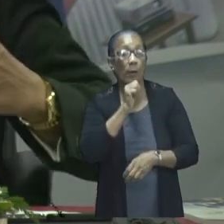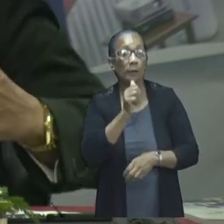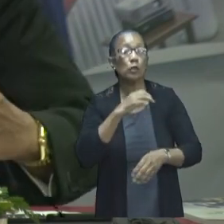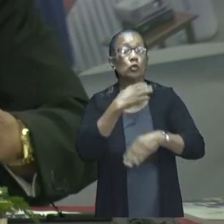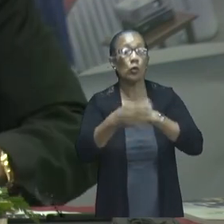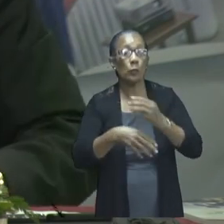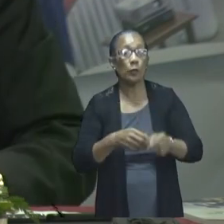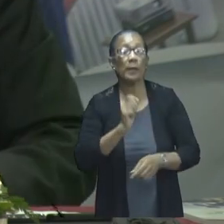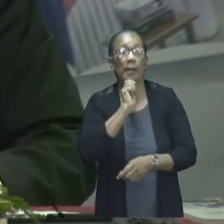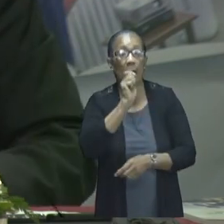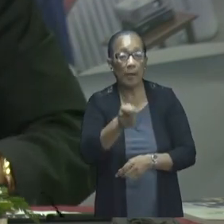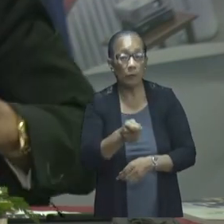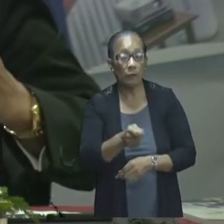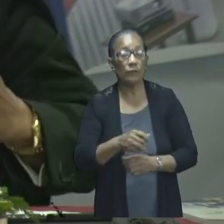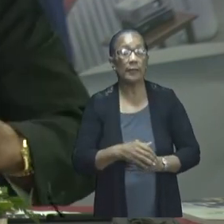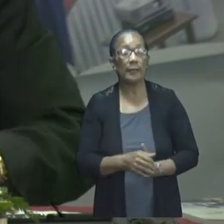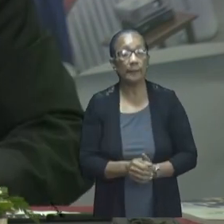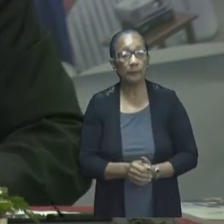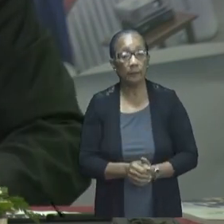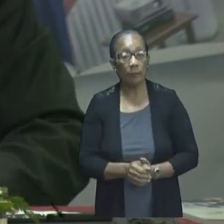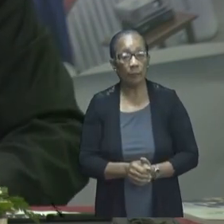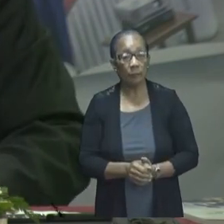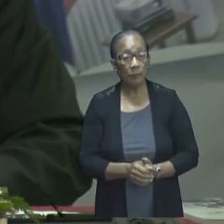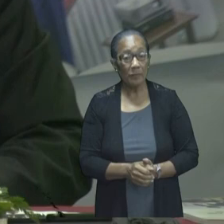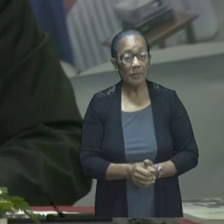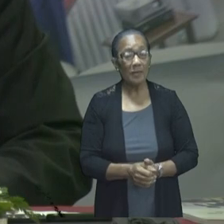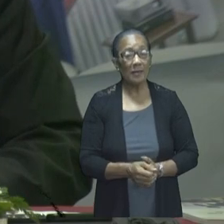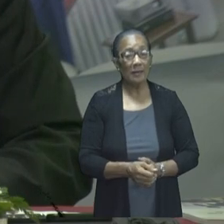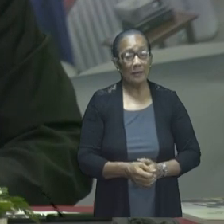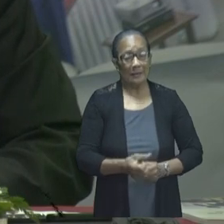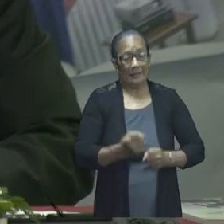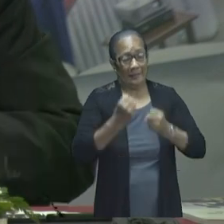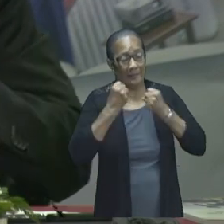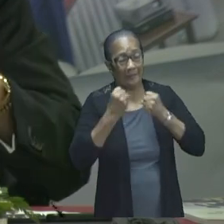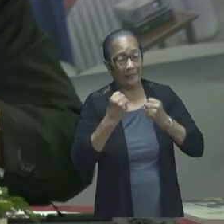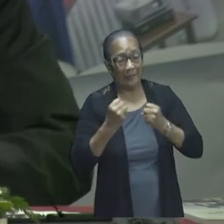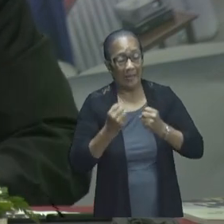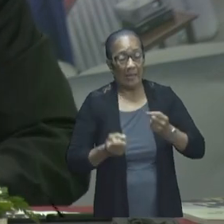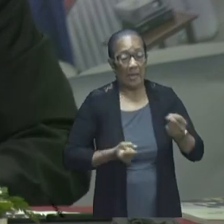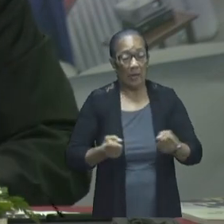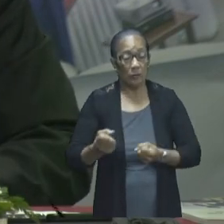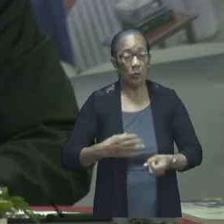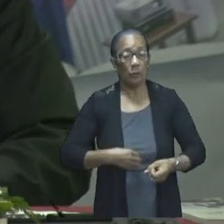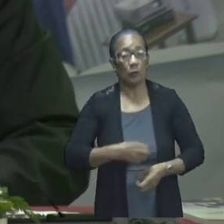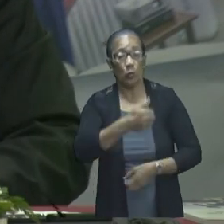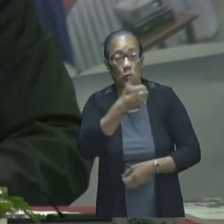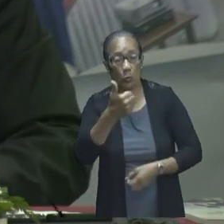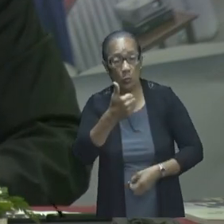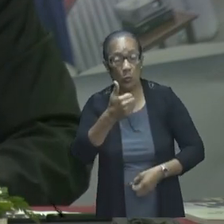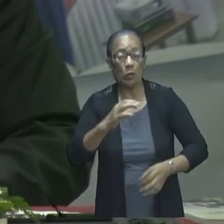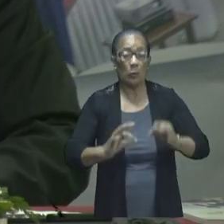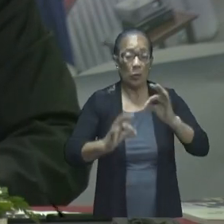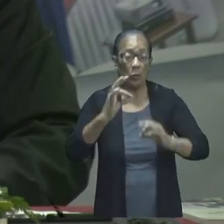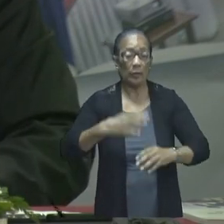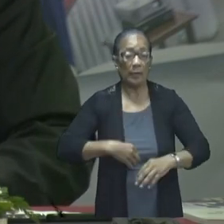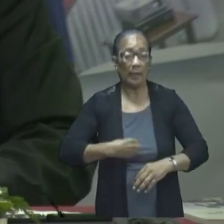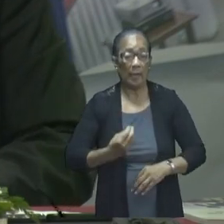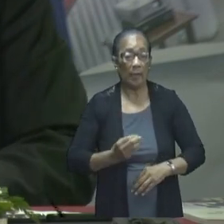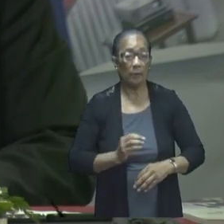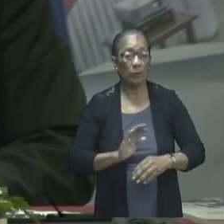we vanuit de regering een strakke anus sturen kunnen hebben wat we willen uiteindelijk een goede beoordeling hebben als land met betrekking tot